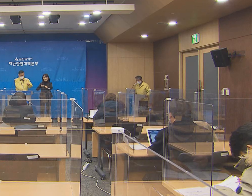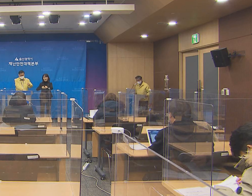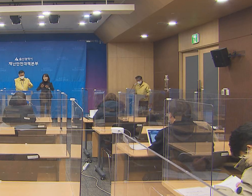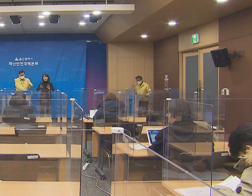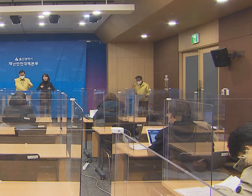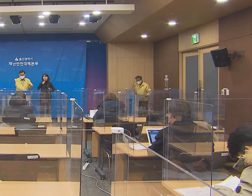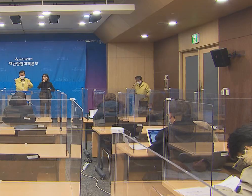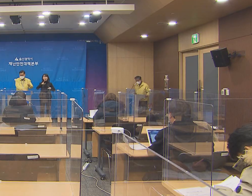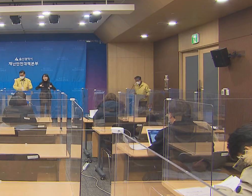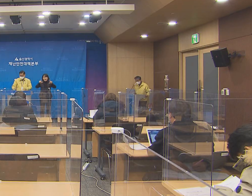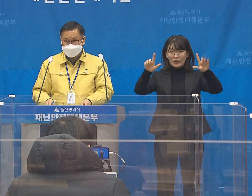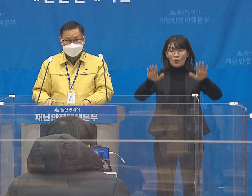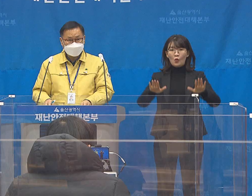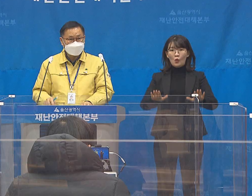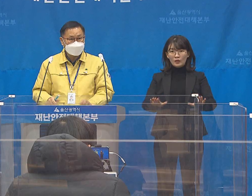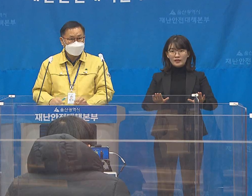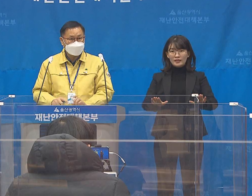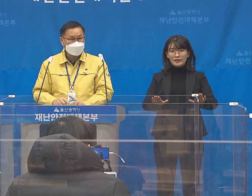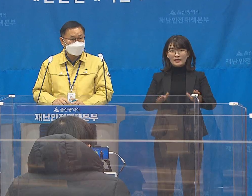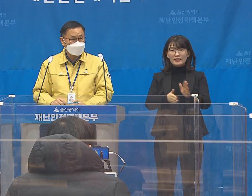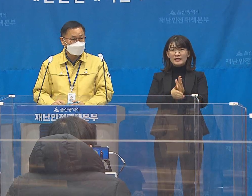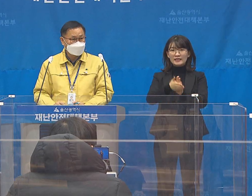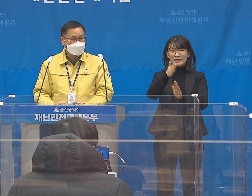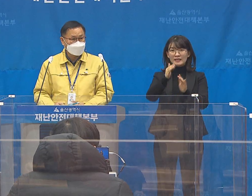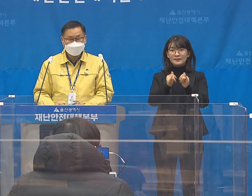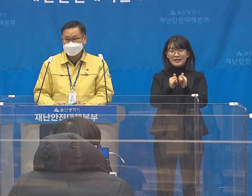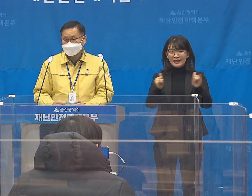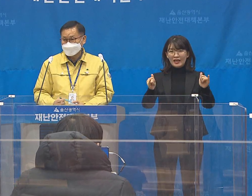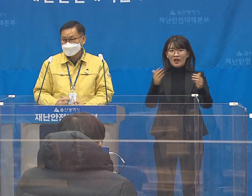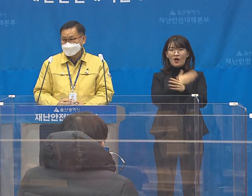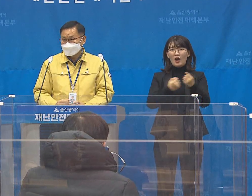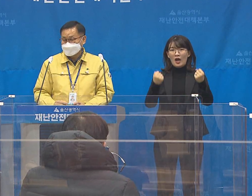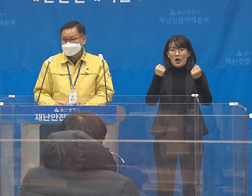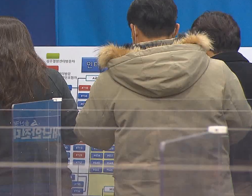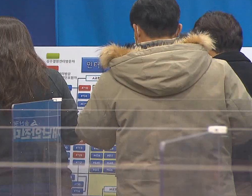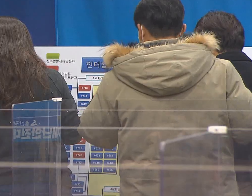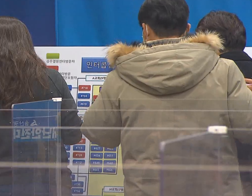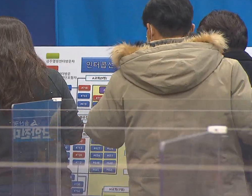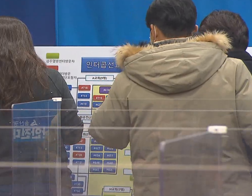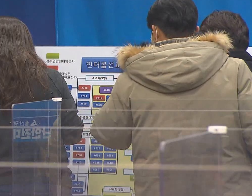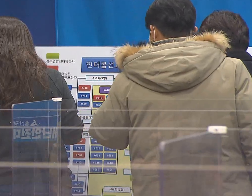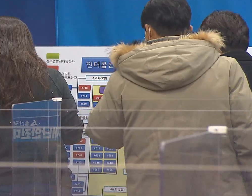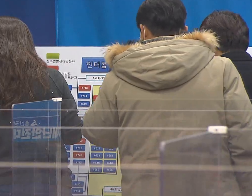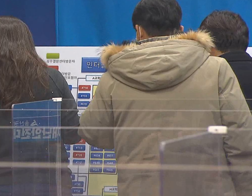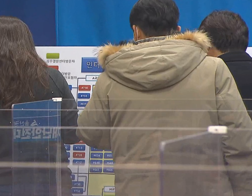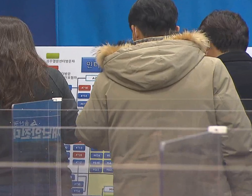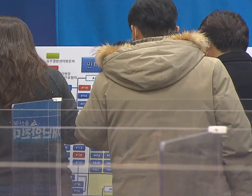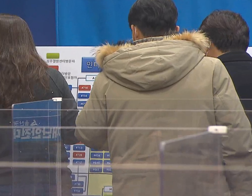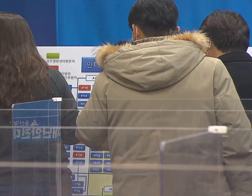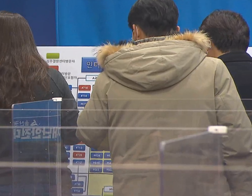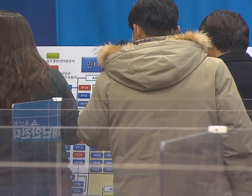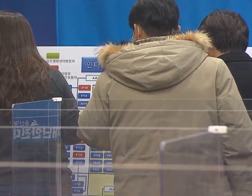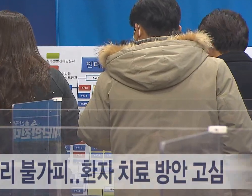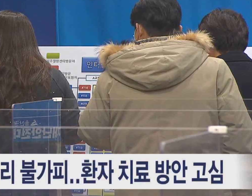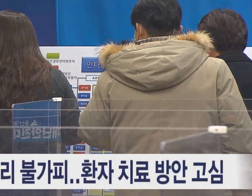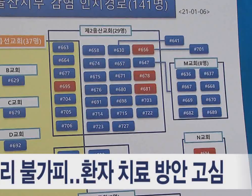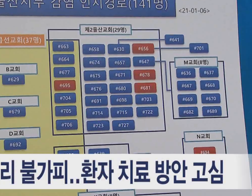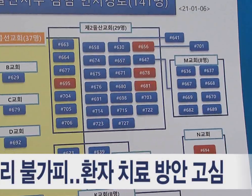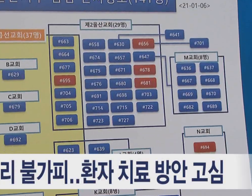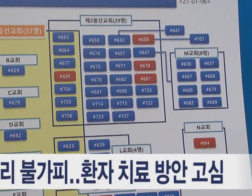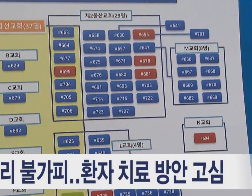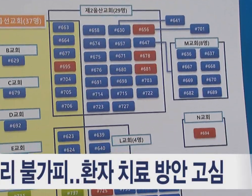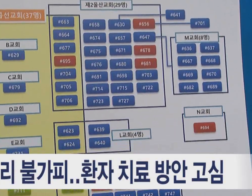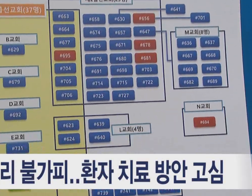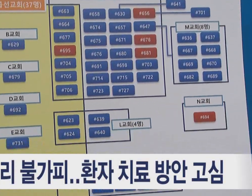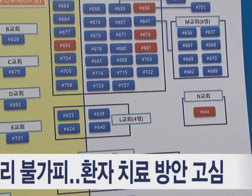6일 오후 4시 기준 울산에서 코로나19 확진자 7명이 추가로 발생했습니다. 특히 752번